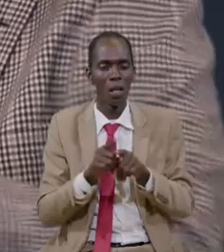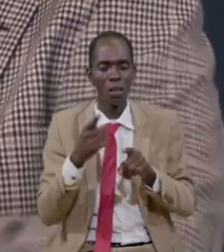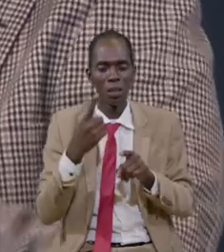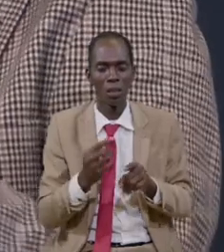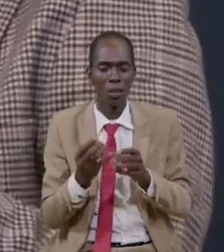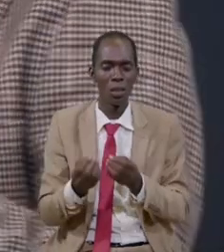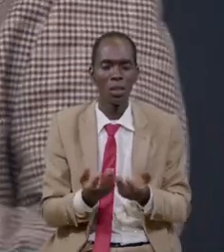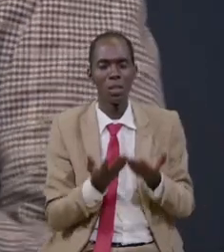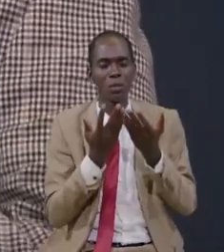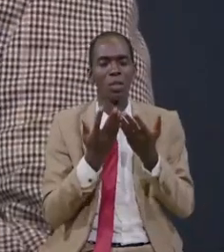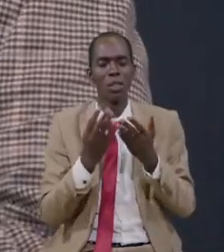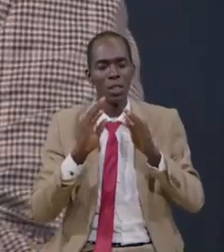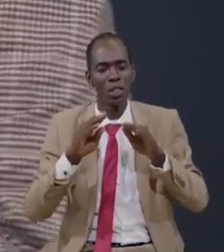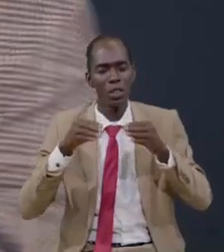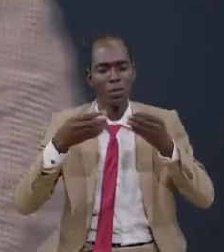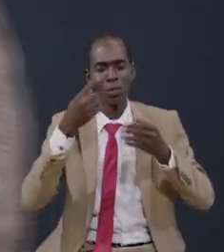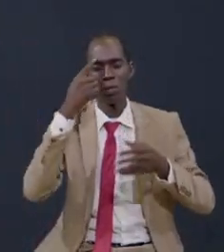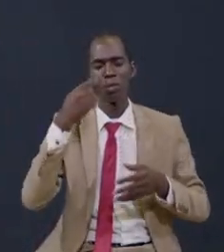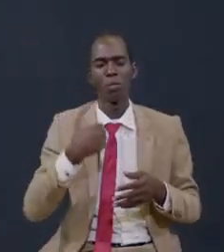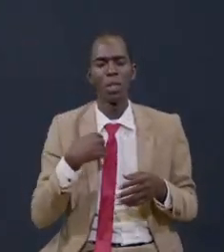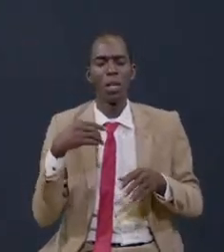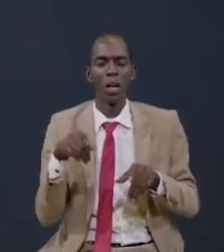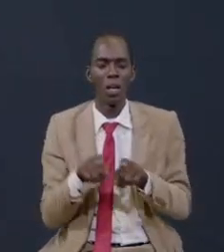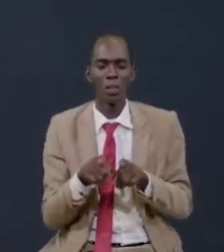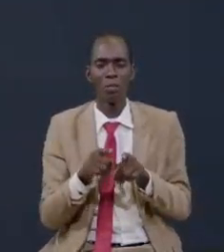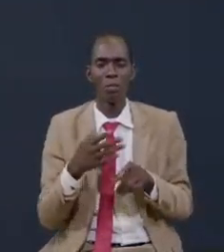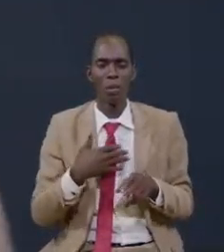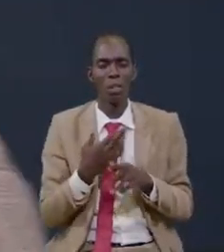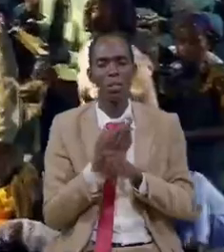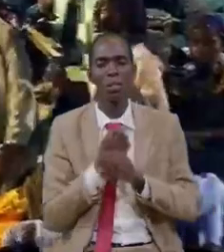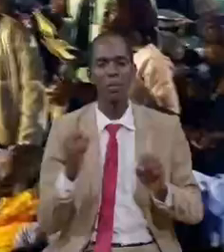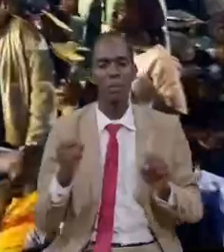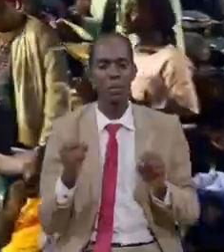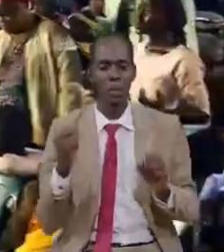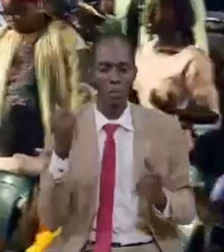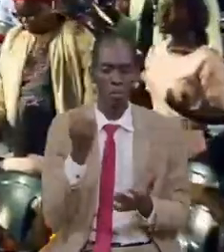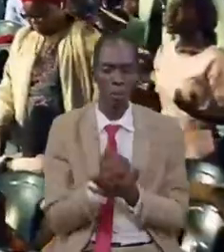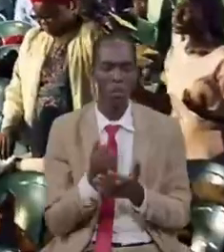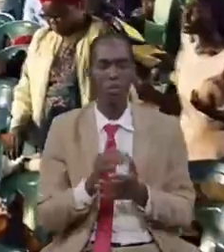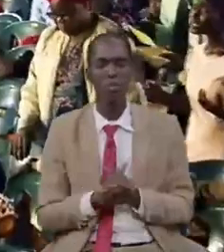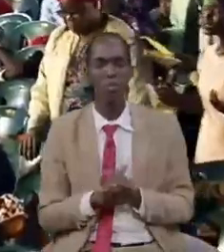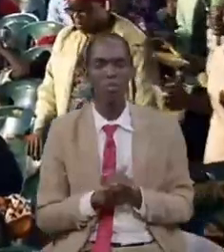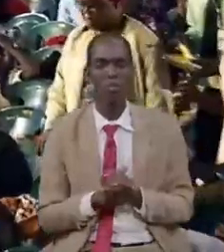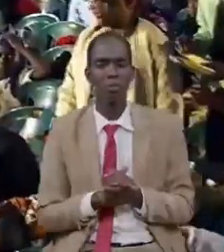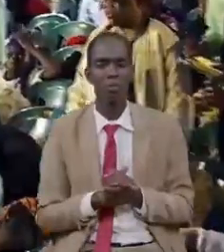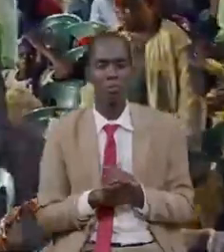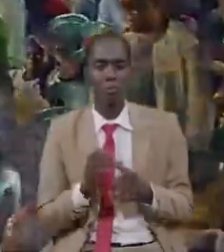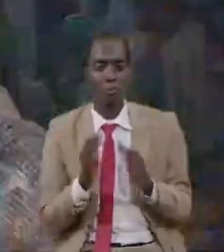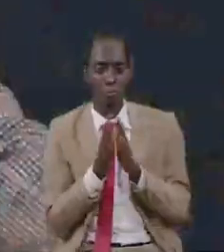m'est donnée pour ma rédemption. Amen. Toujours